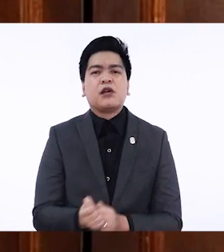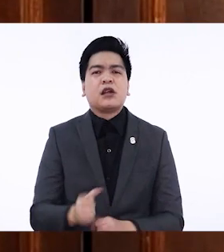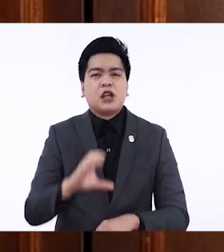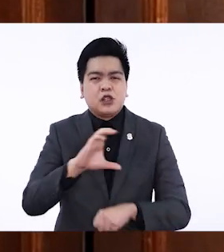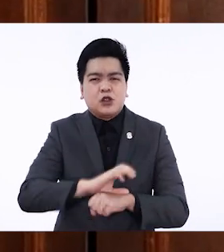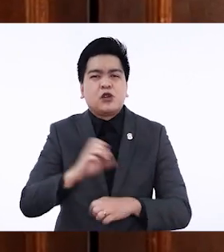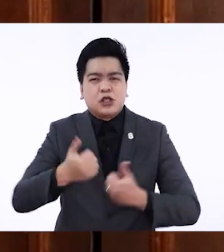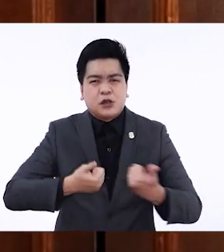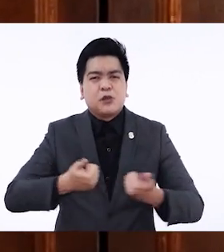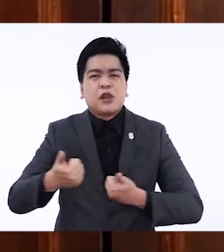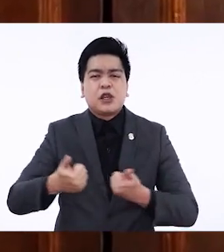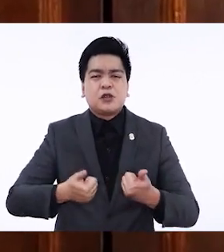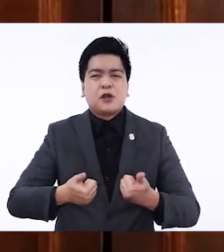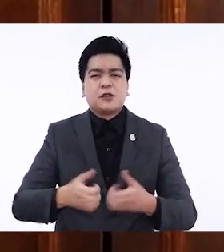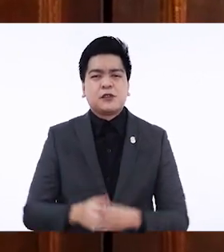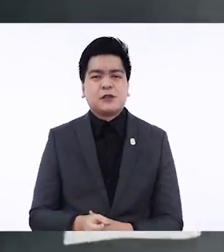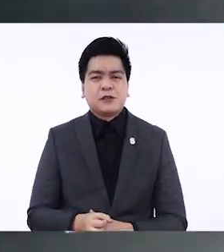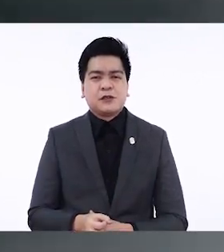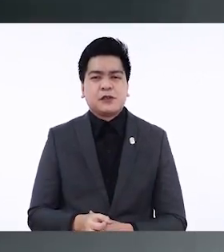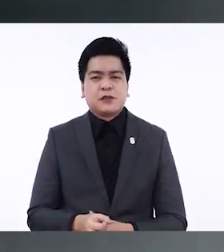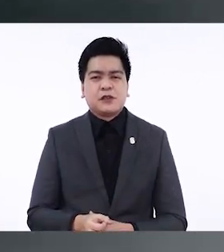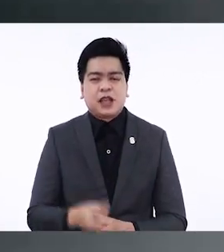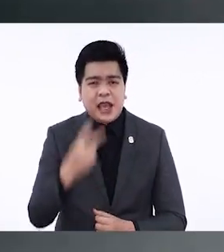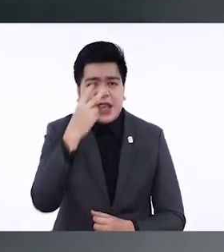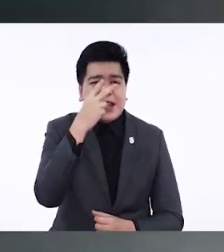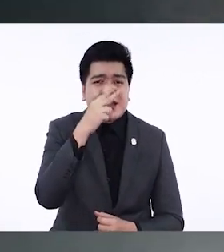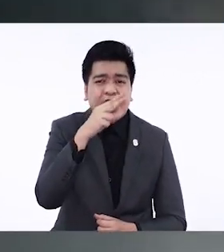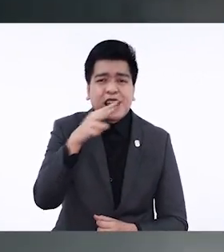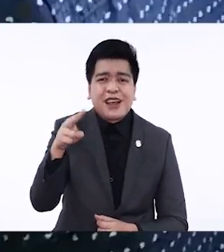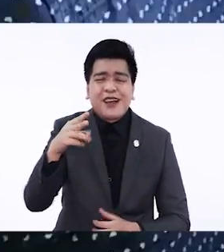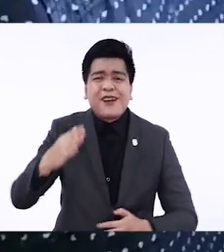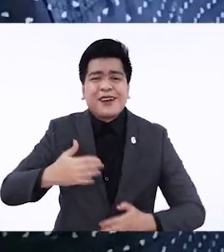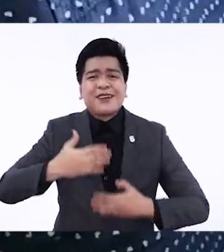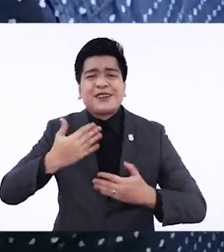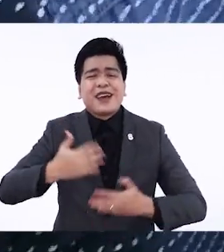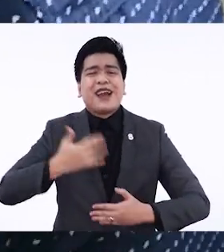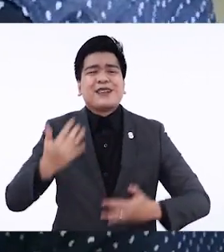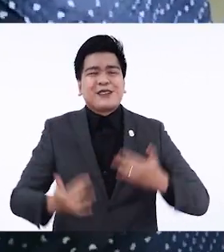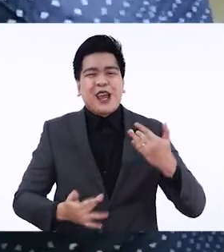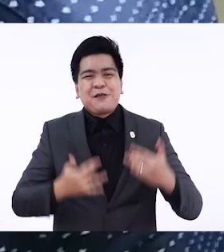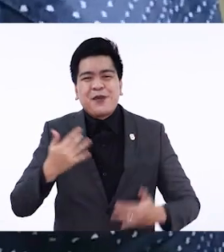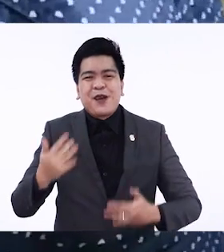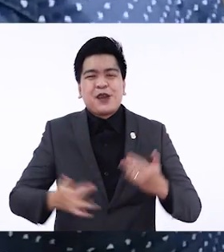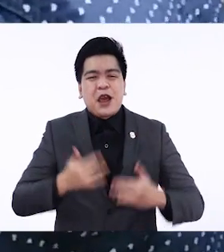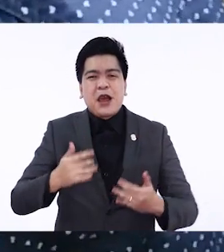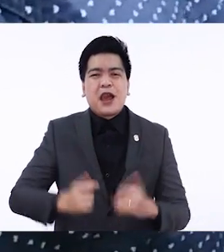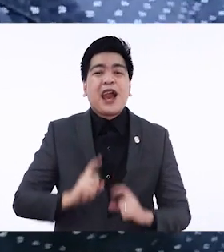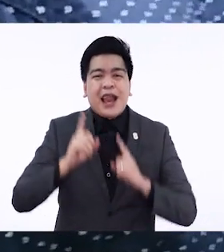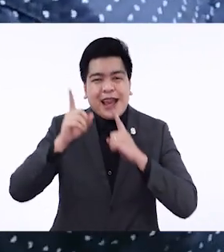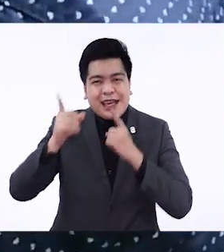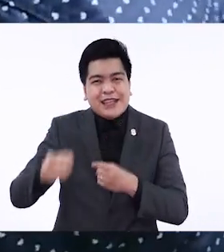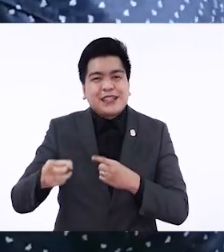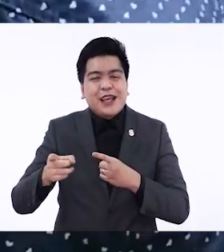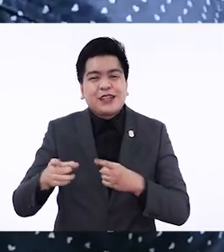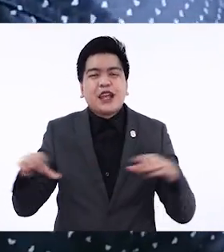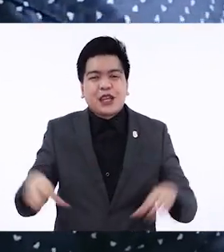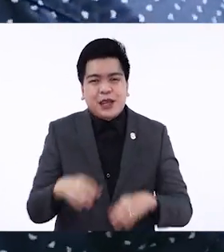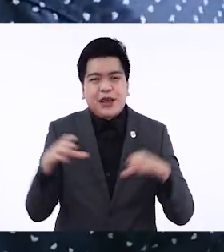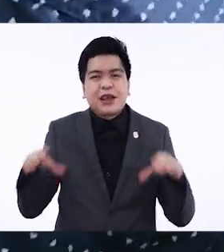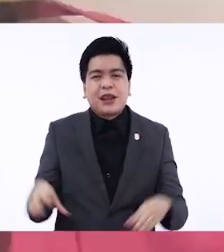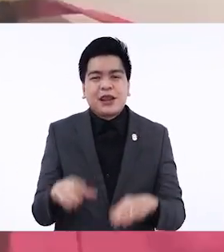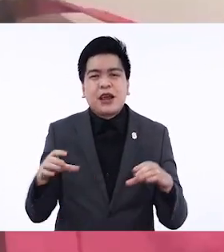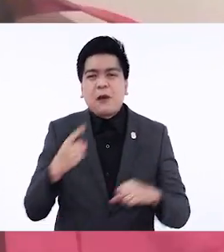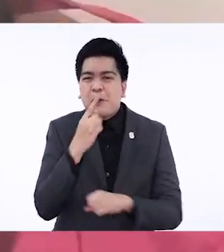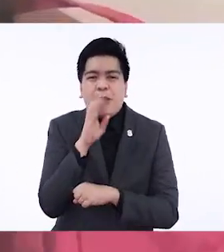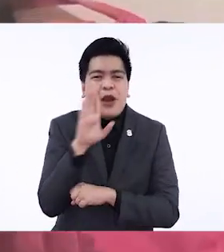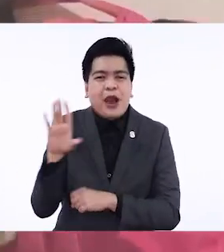pamamahalang inilagay nila sa Iglesia. Kita ang tuwa at kasabikan ng mga kapatid na makadalo sa nasabing aktibidad at